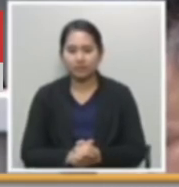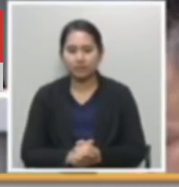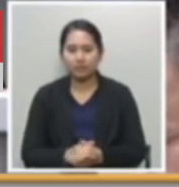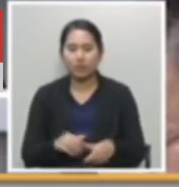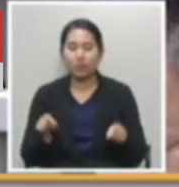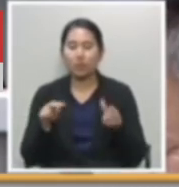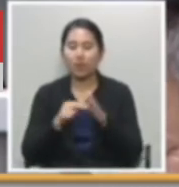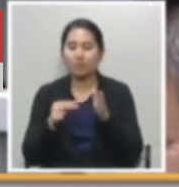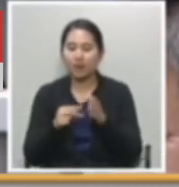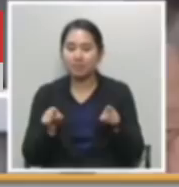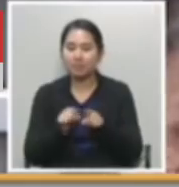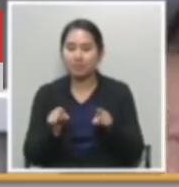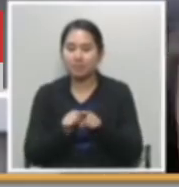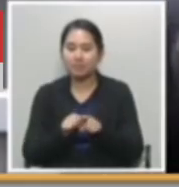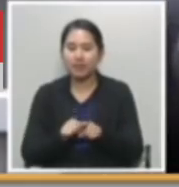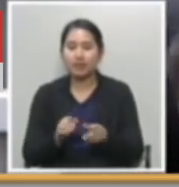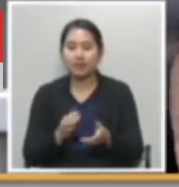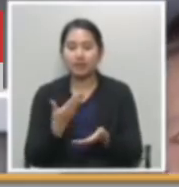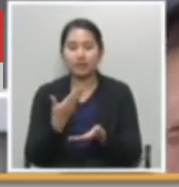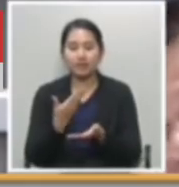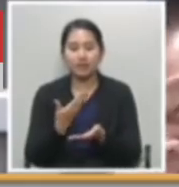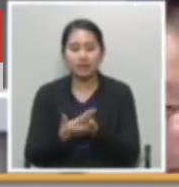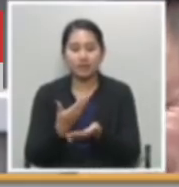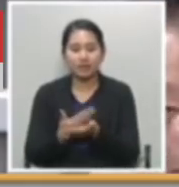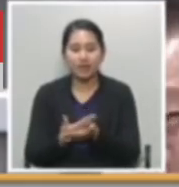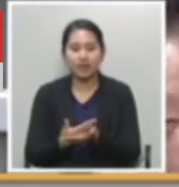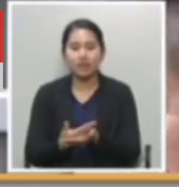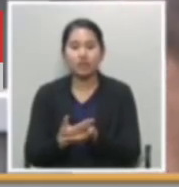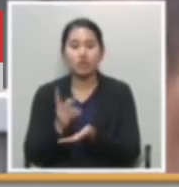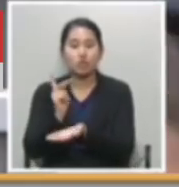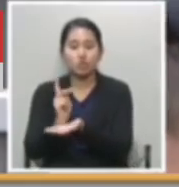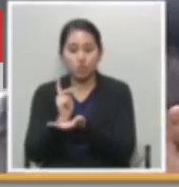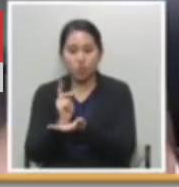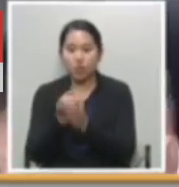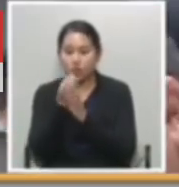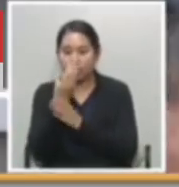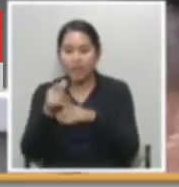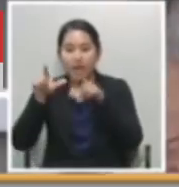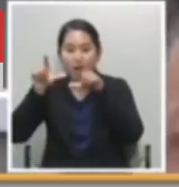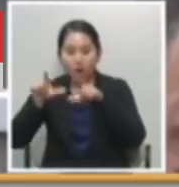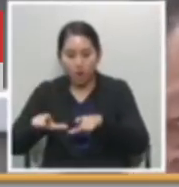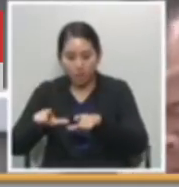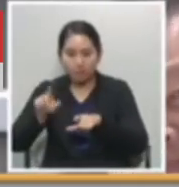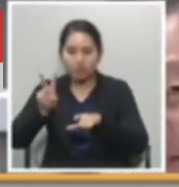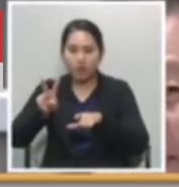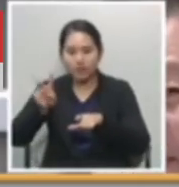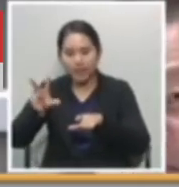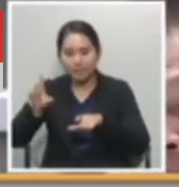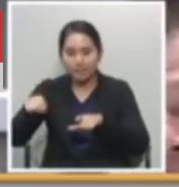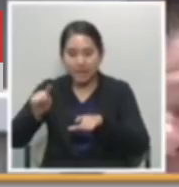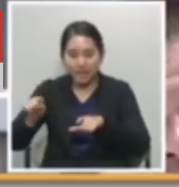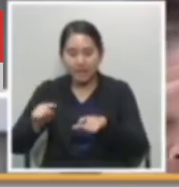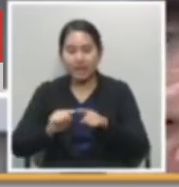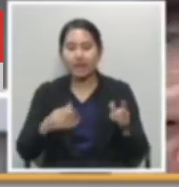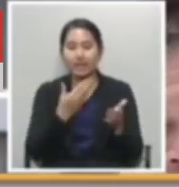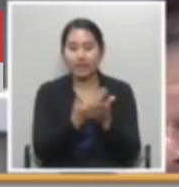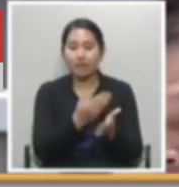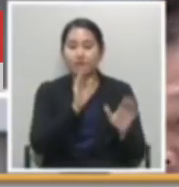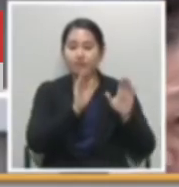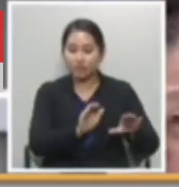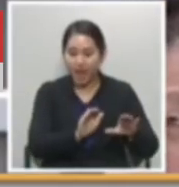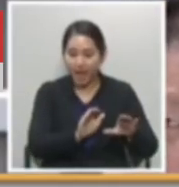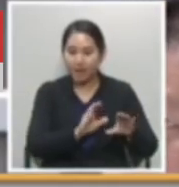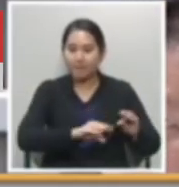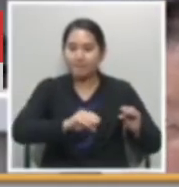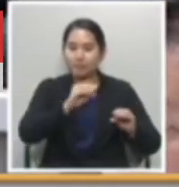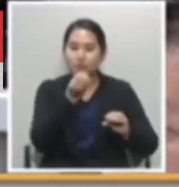กินมันจะต้องให้ลดเงินกู้ดอกเบี้ยต้องลดลงมาอย่างน้อย 2-3% แต่เงินฝากอย่าลดเพื่อดึง